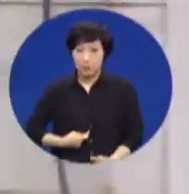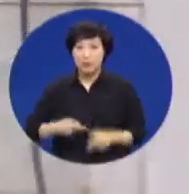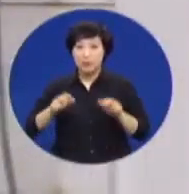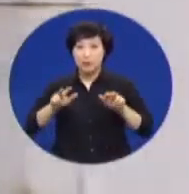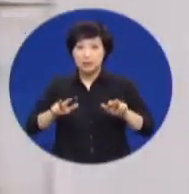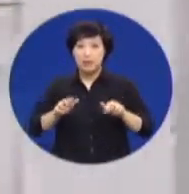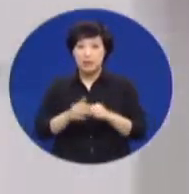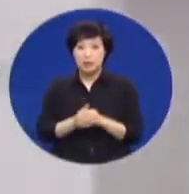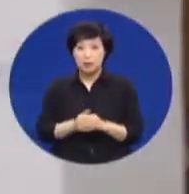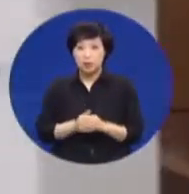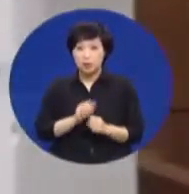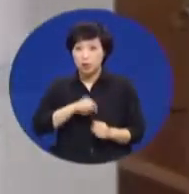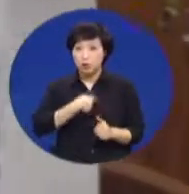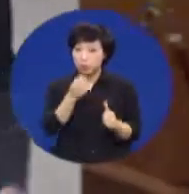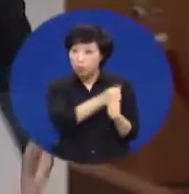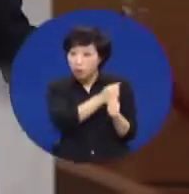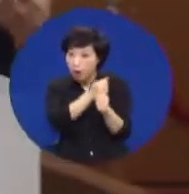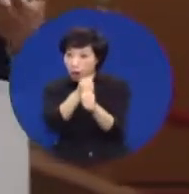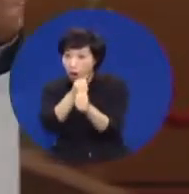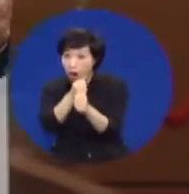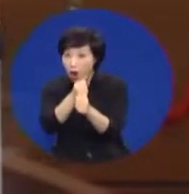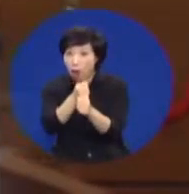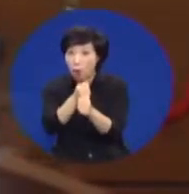이제 자기들도 붙들리면